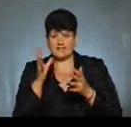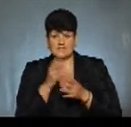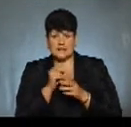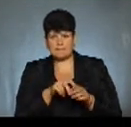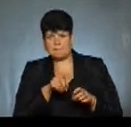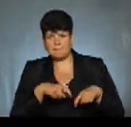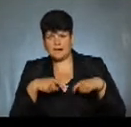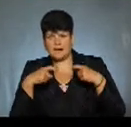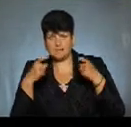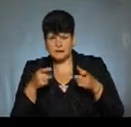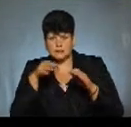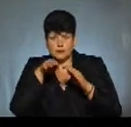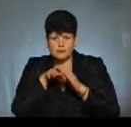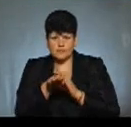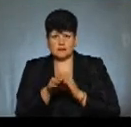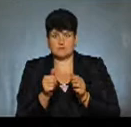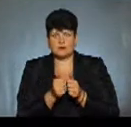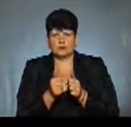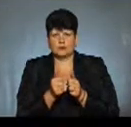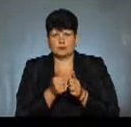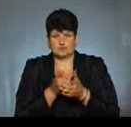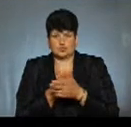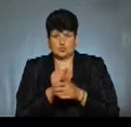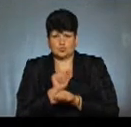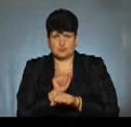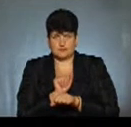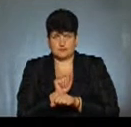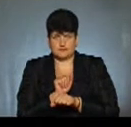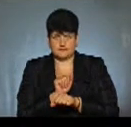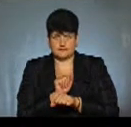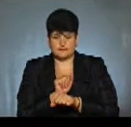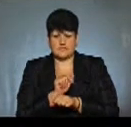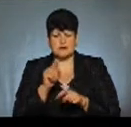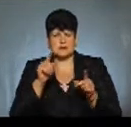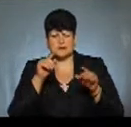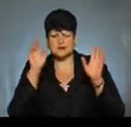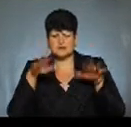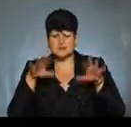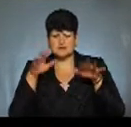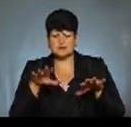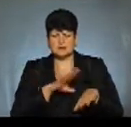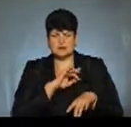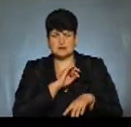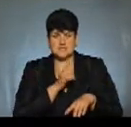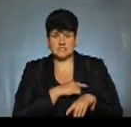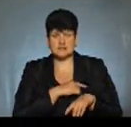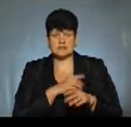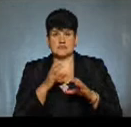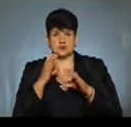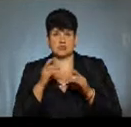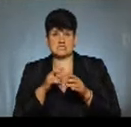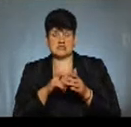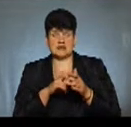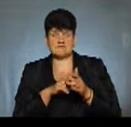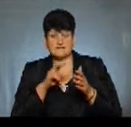через дорогу, щоб сховатись під зупинкою від дощу. То це не злива була. З автобуса вийшли, і люди одразу потікали на зупинку,